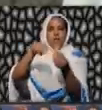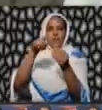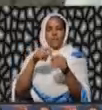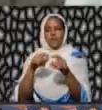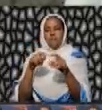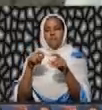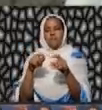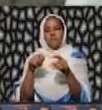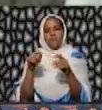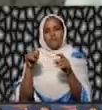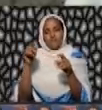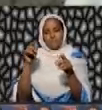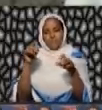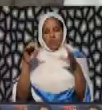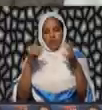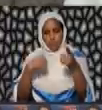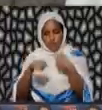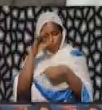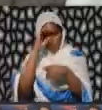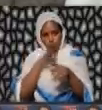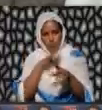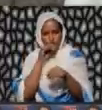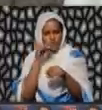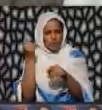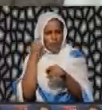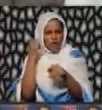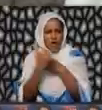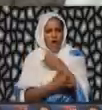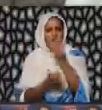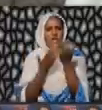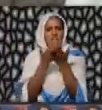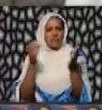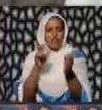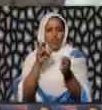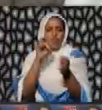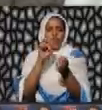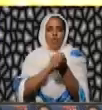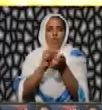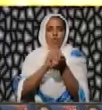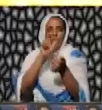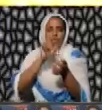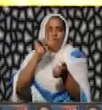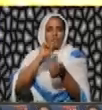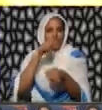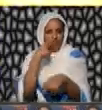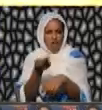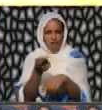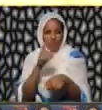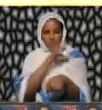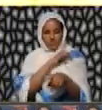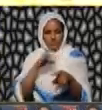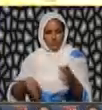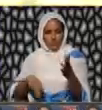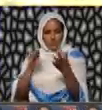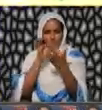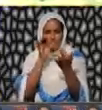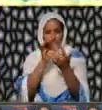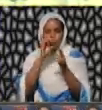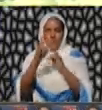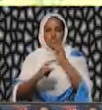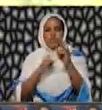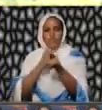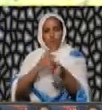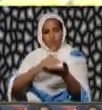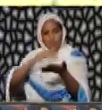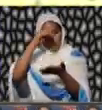አካባቢ ብሔረሰብ የመጡ ልጆች ሲያወሩ ስለሚሰማ አገር የት ነው ሲባል ኦሞራቴ ይላል። ክርስቶስ አሪው ዘመናዊ